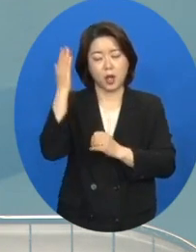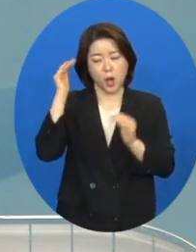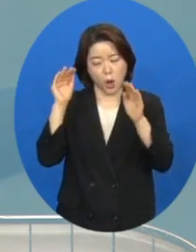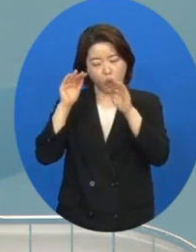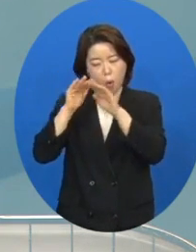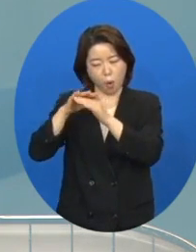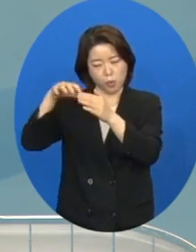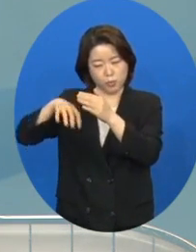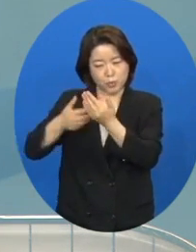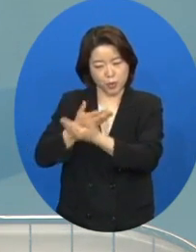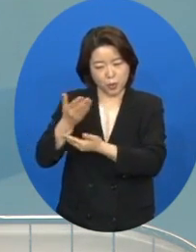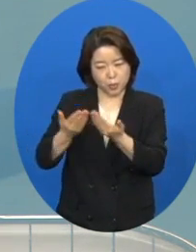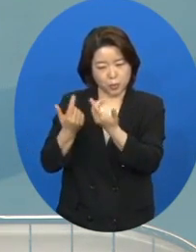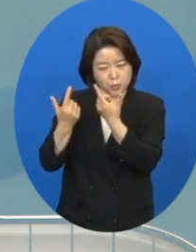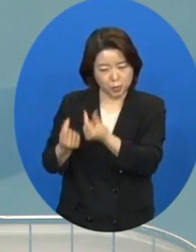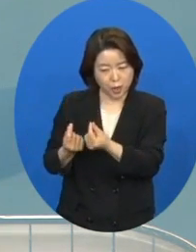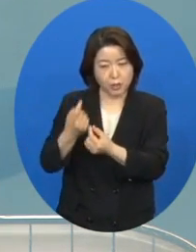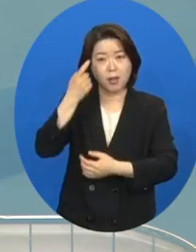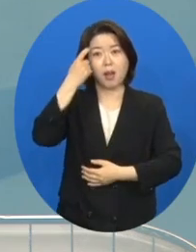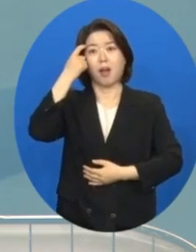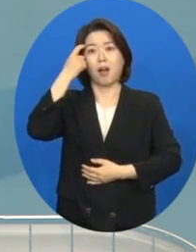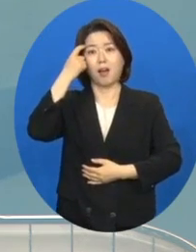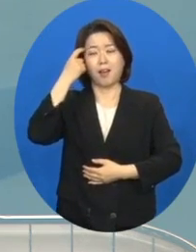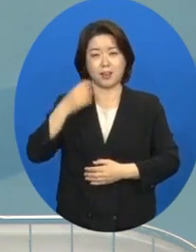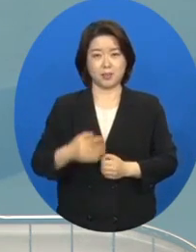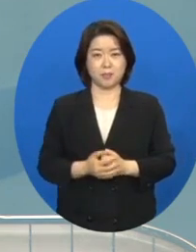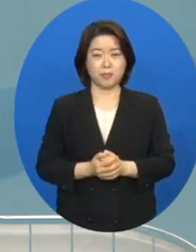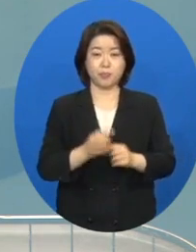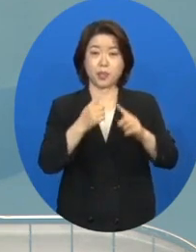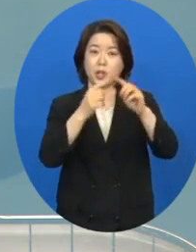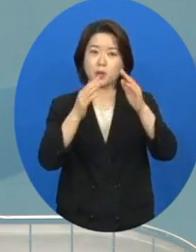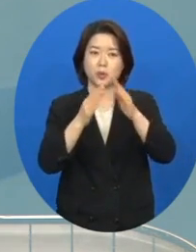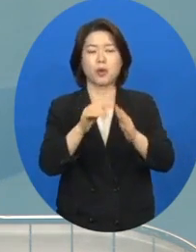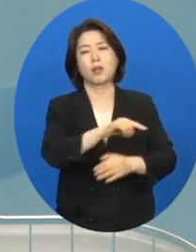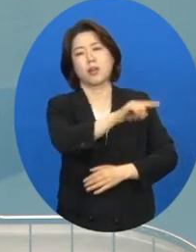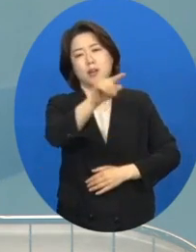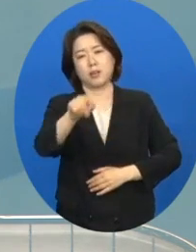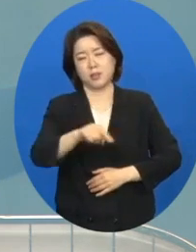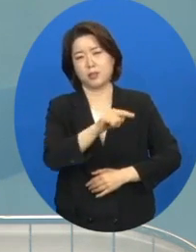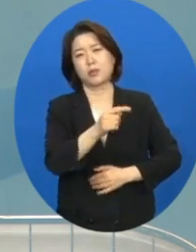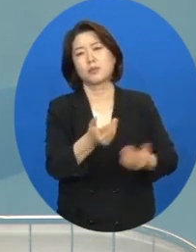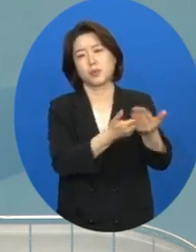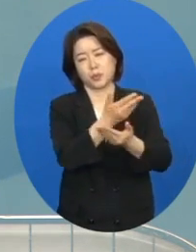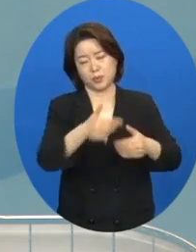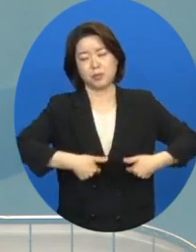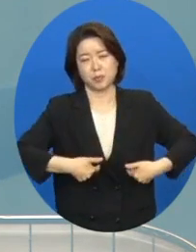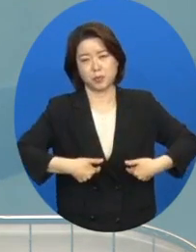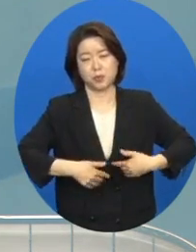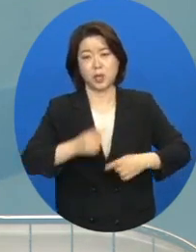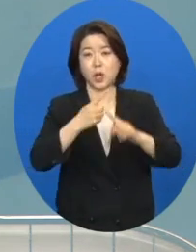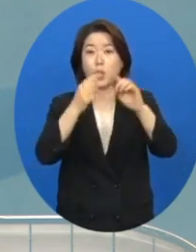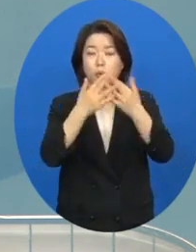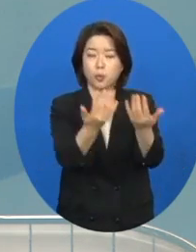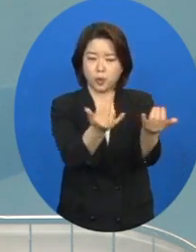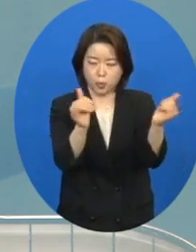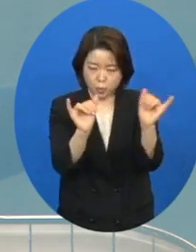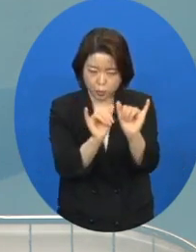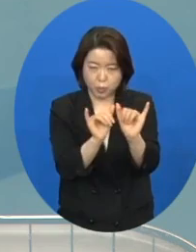속의 교제였구나 그런 생각이 들었습니다. 교회는 이런 것이어야 하는데, 교회